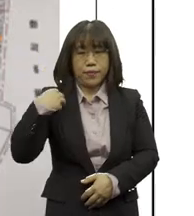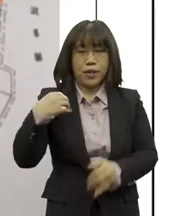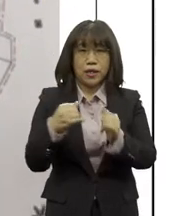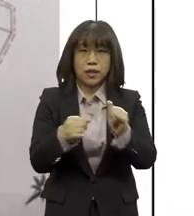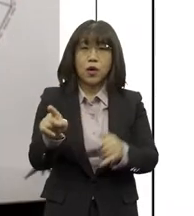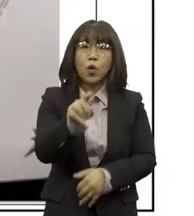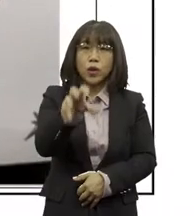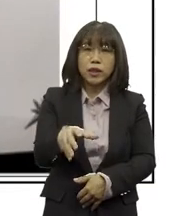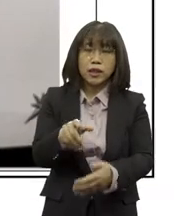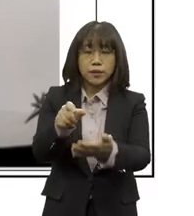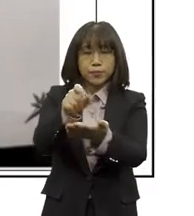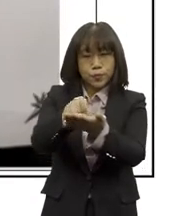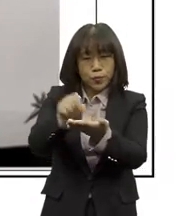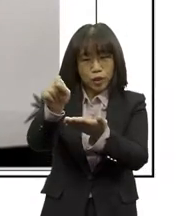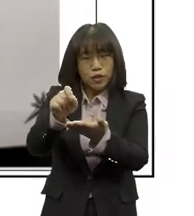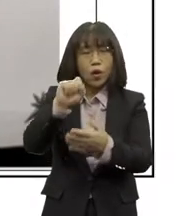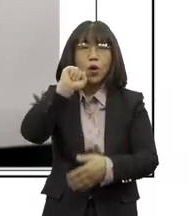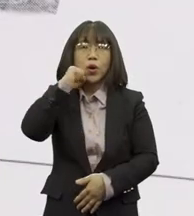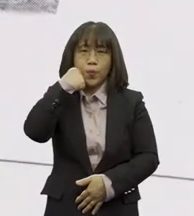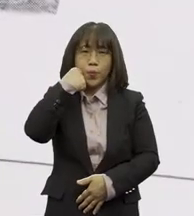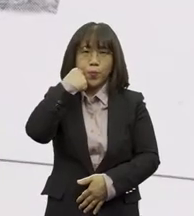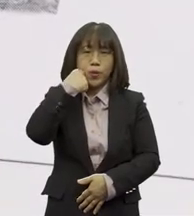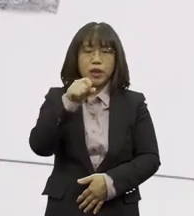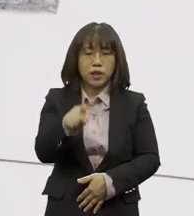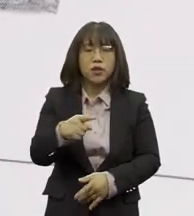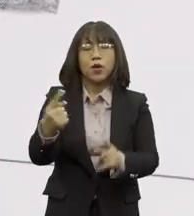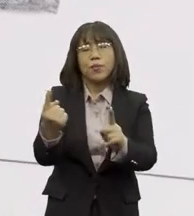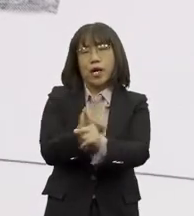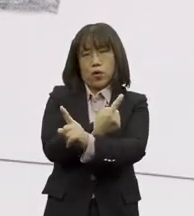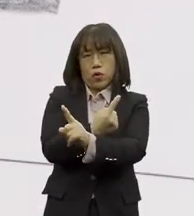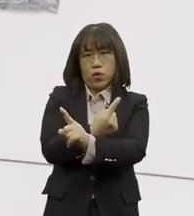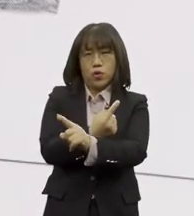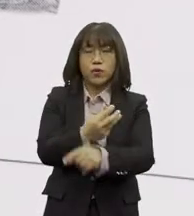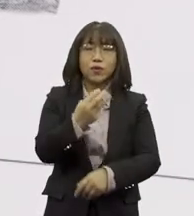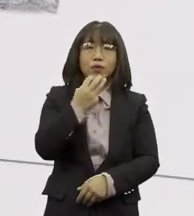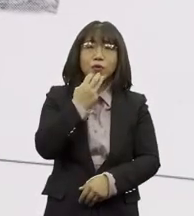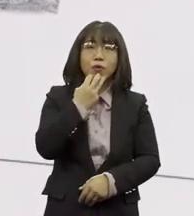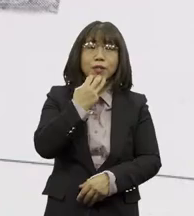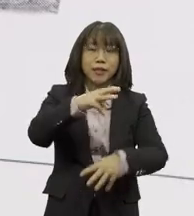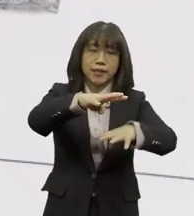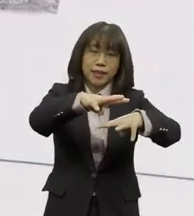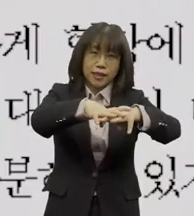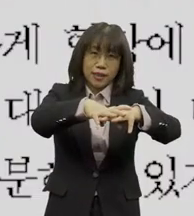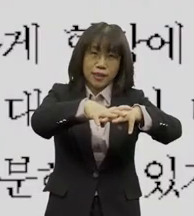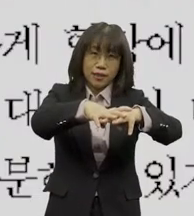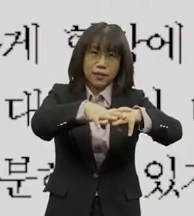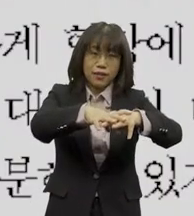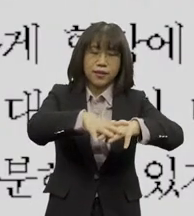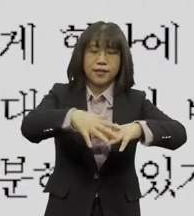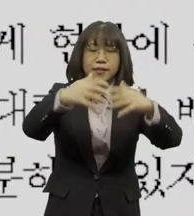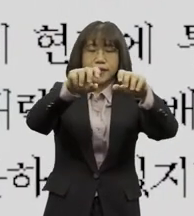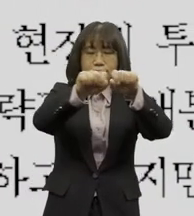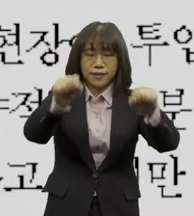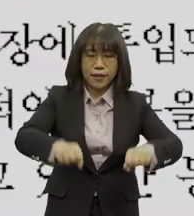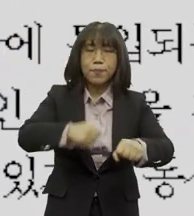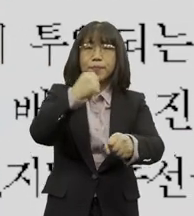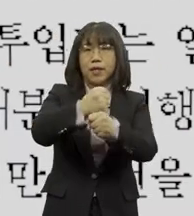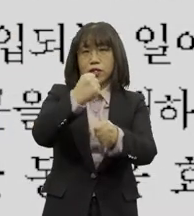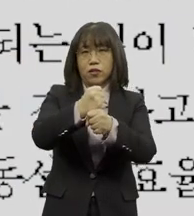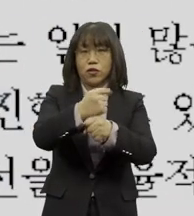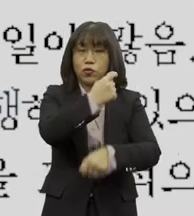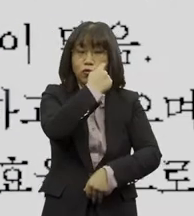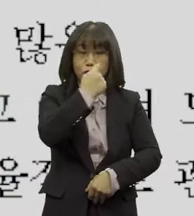시간이 걸렸던 불편함을 개선한 아이디어입니다. 서울시 자체 지리정보 시스템 구축을 통해